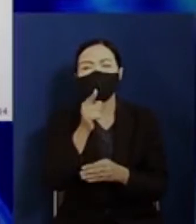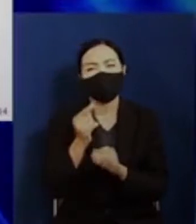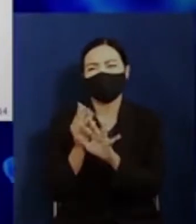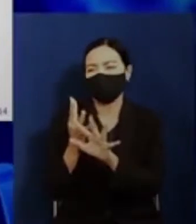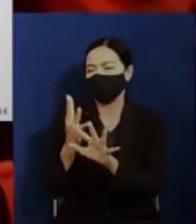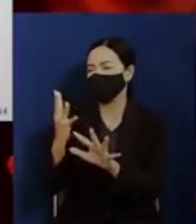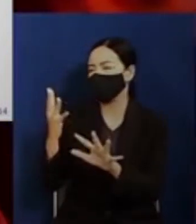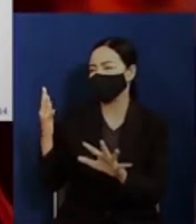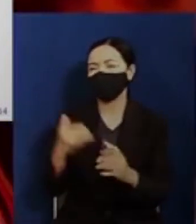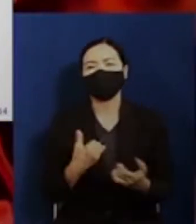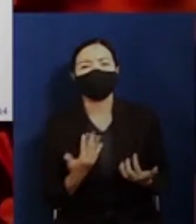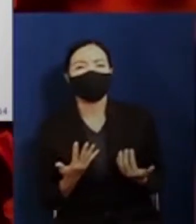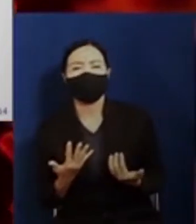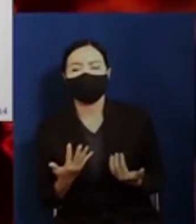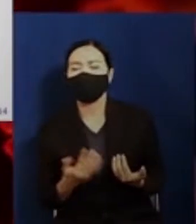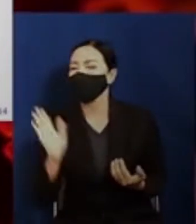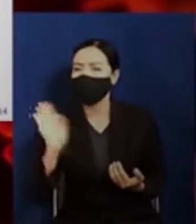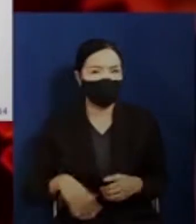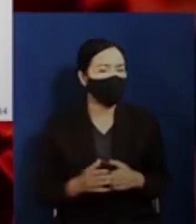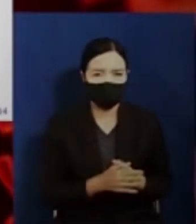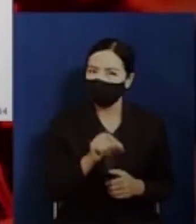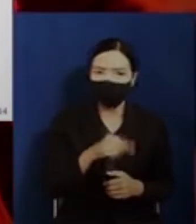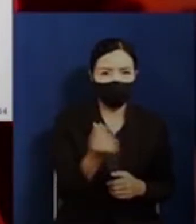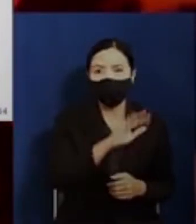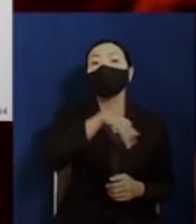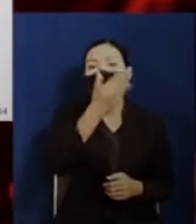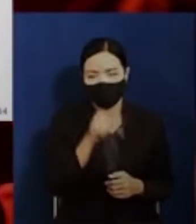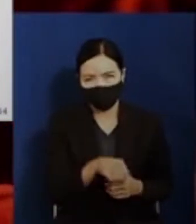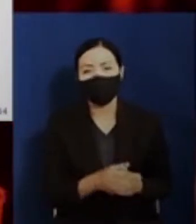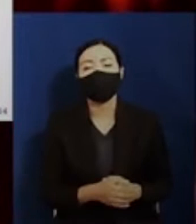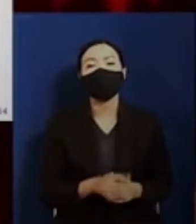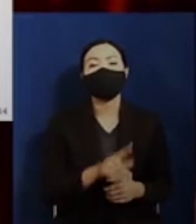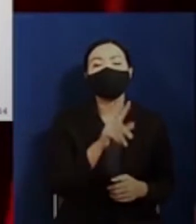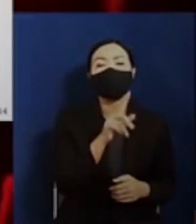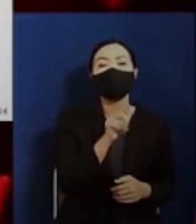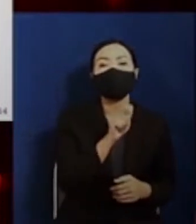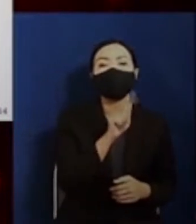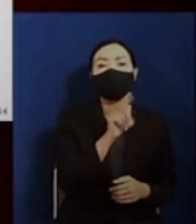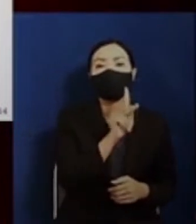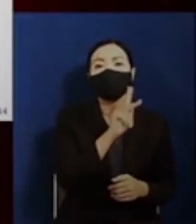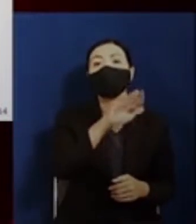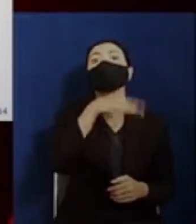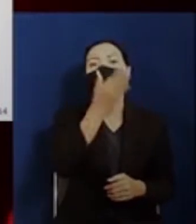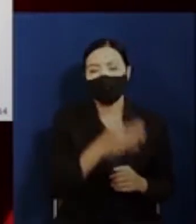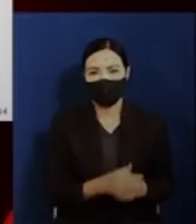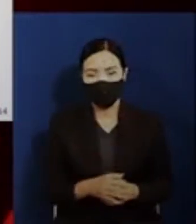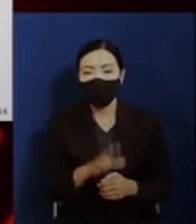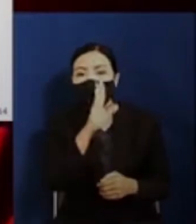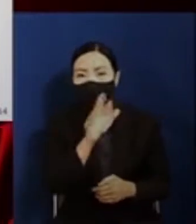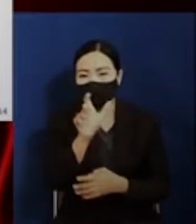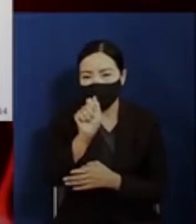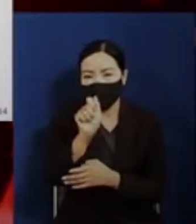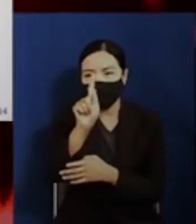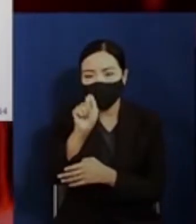ช้สารบริการอาจจะใช้ชุดตรวจแอนติเจนเทสคิดนี้ตรวจก่อนก็ได้นะครับแล้วก็ใครเป็นบวกก็ไปตรวจด้วย RT-PCR เพื่อคอนเฟิร์มอีกที